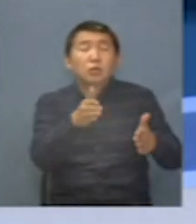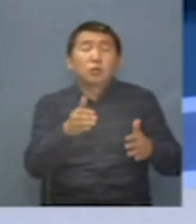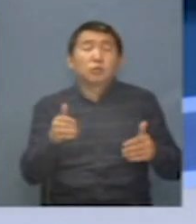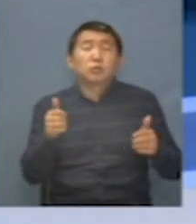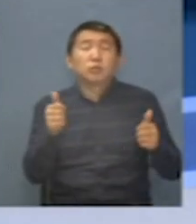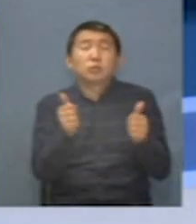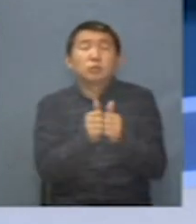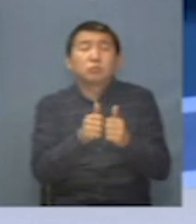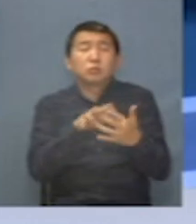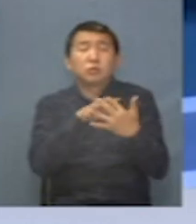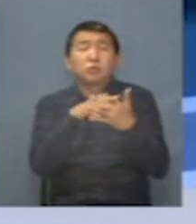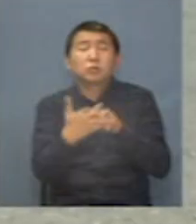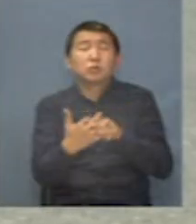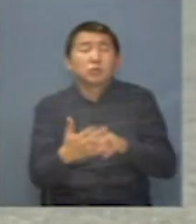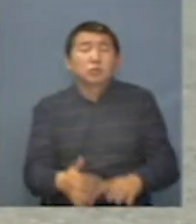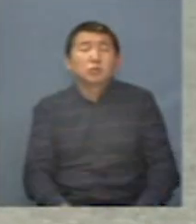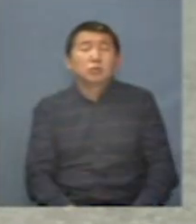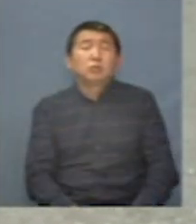села.